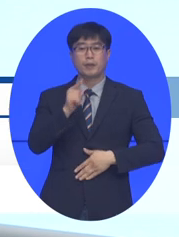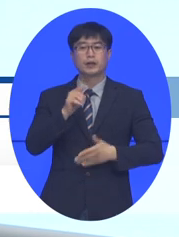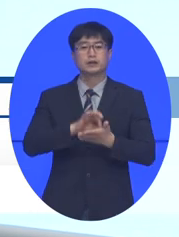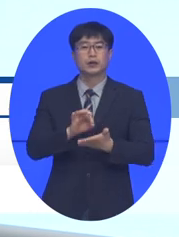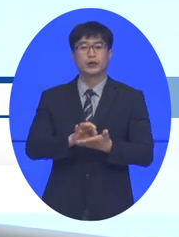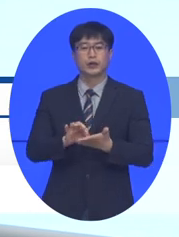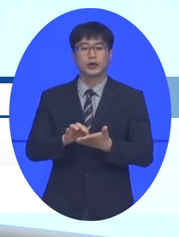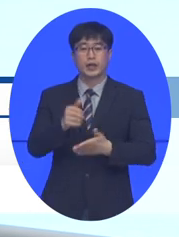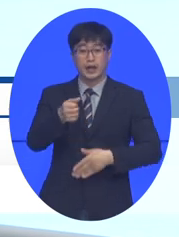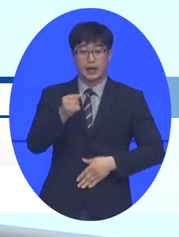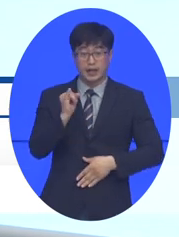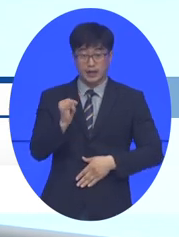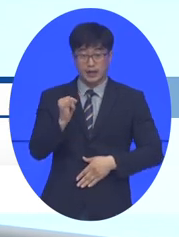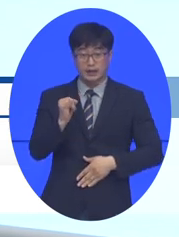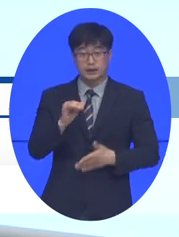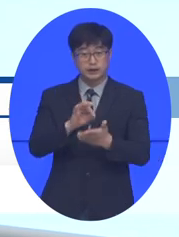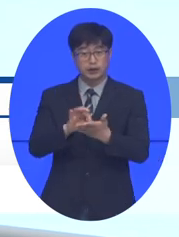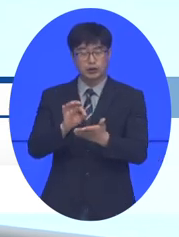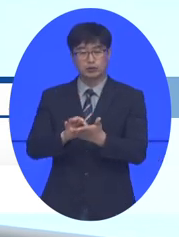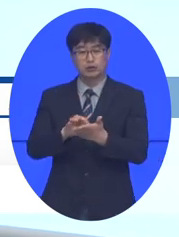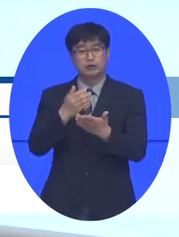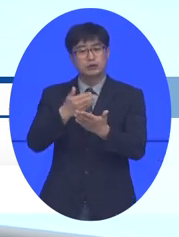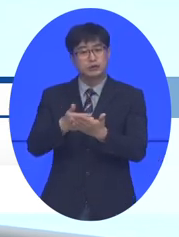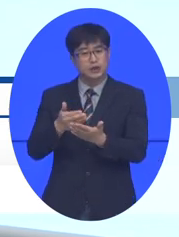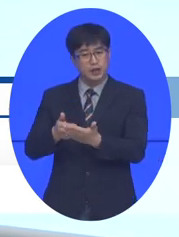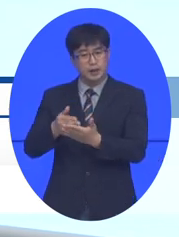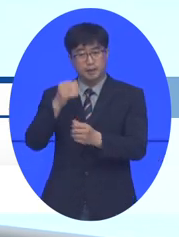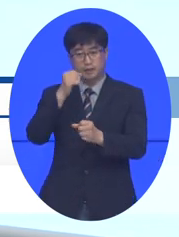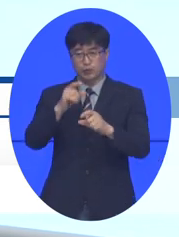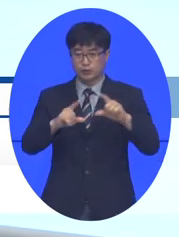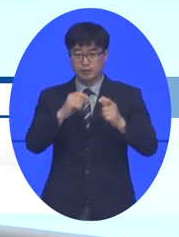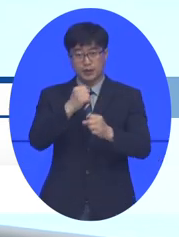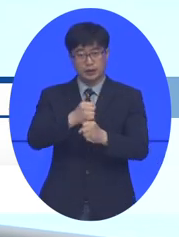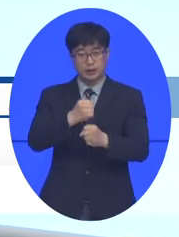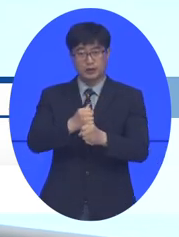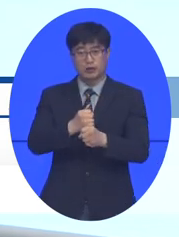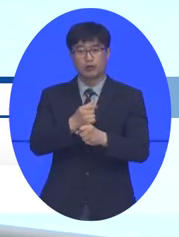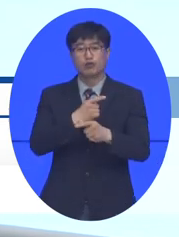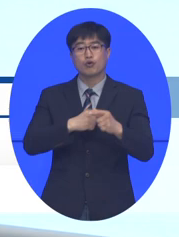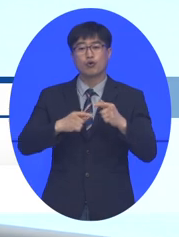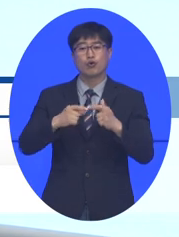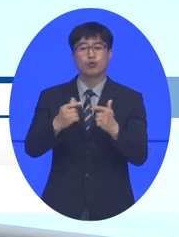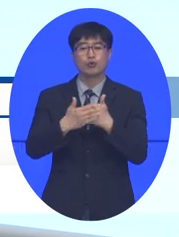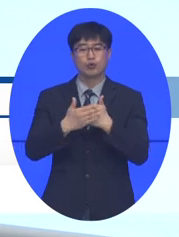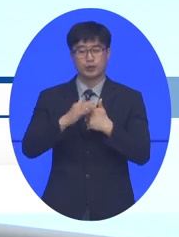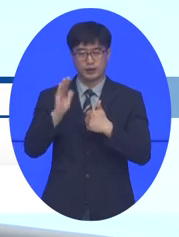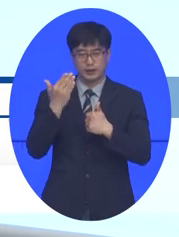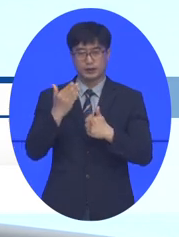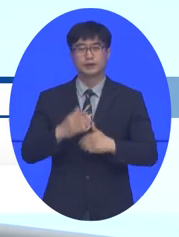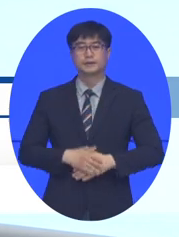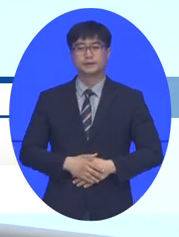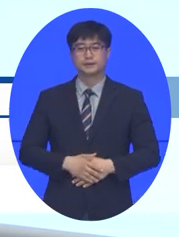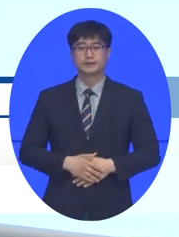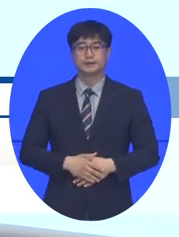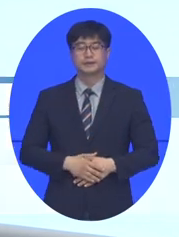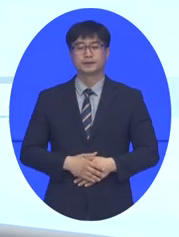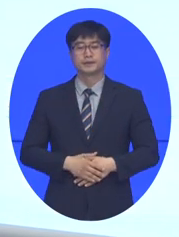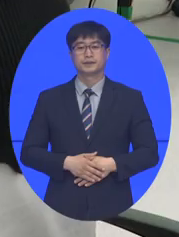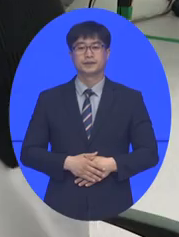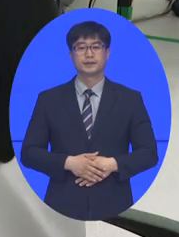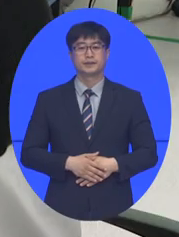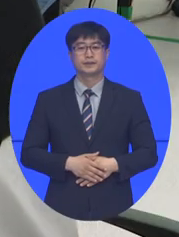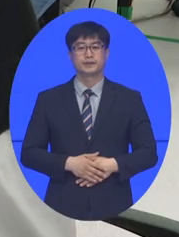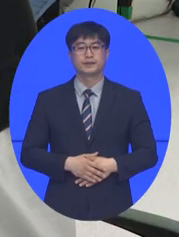이 생성형 그 AI를 활용해서 이미지를 만들어내는 데 훨씬 더 도움이 많이 됐다라고 생각이